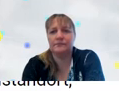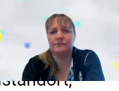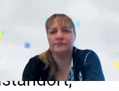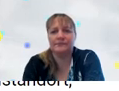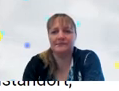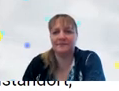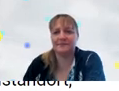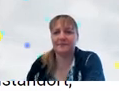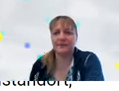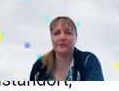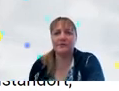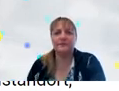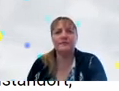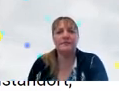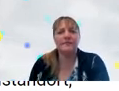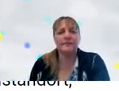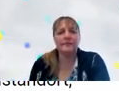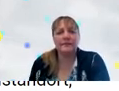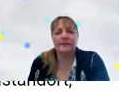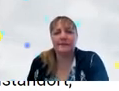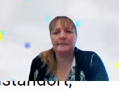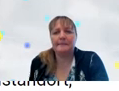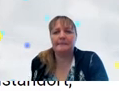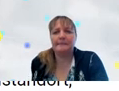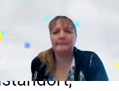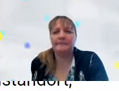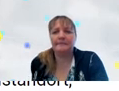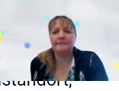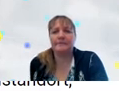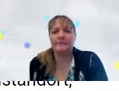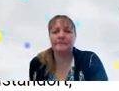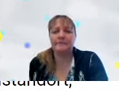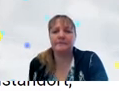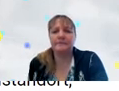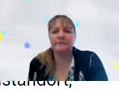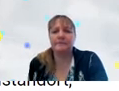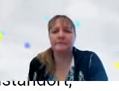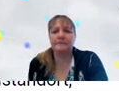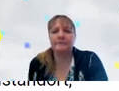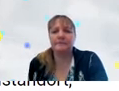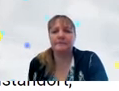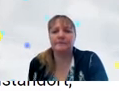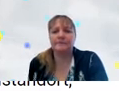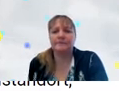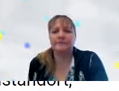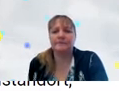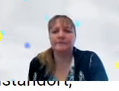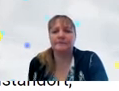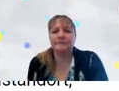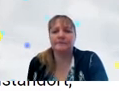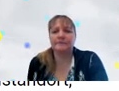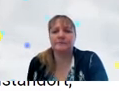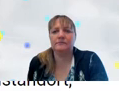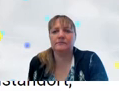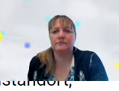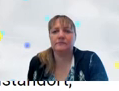sowieso ein vorhaben jede teilnehmerin und jeder teilnehmer bietet ganz intensiv begleitet von jobcollege und